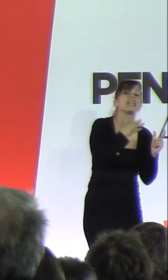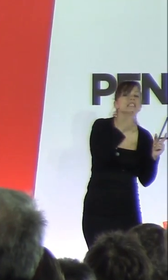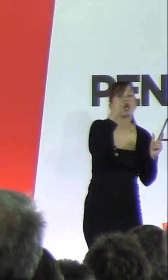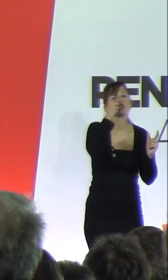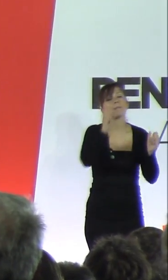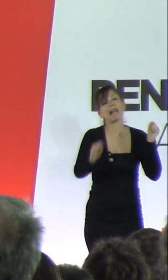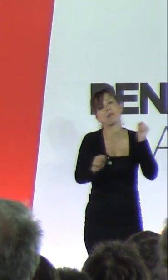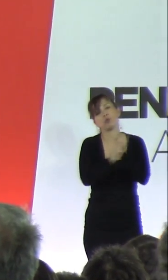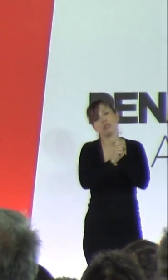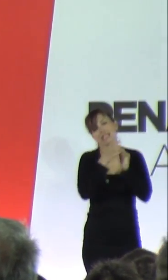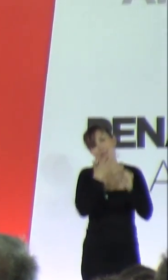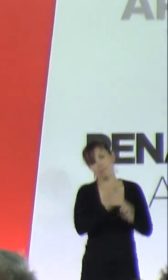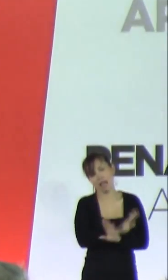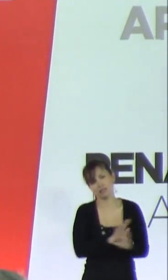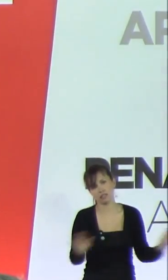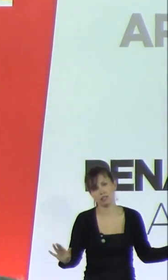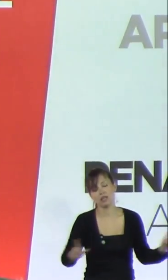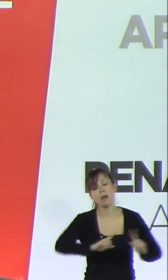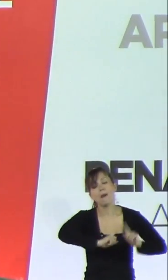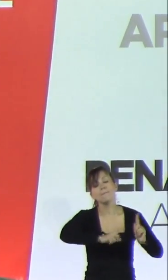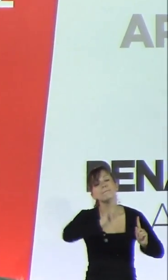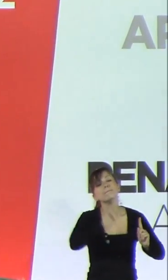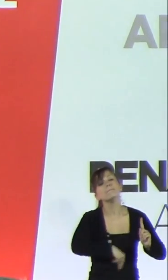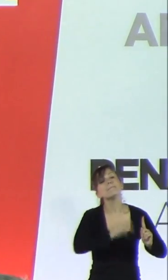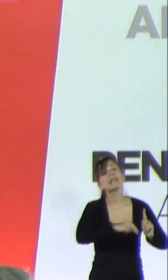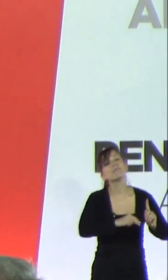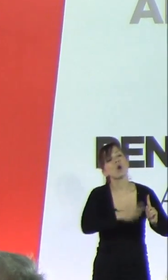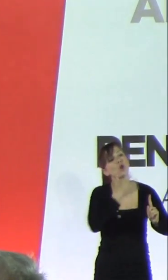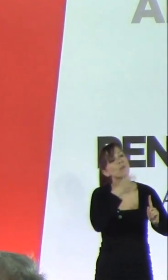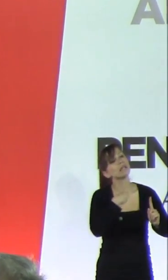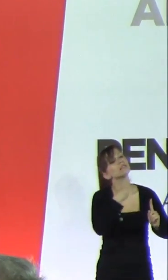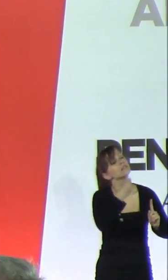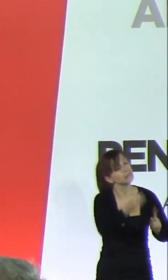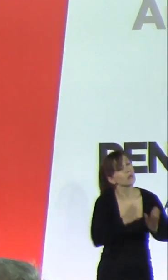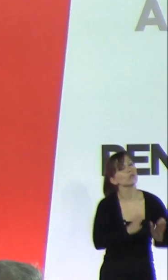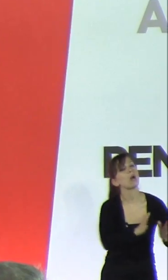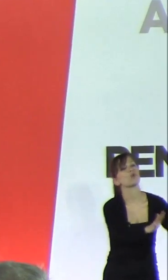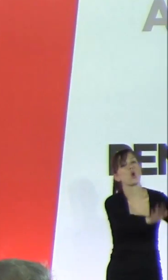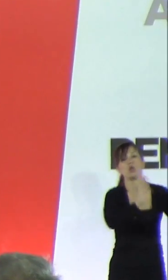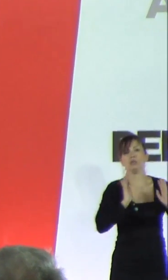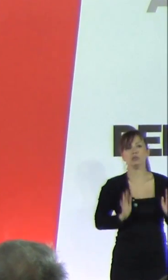κύριο Σαμαρά και στις μνημονιακές τους κυβέρνηση να συνεχίσουνε.